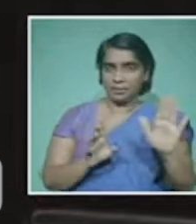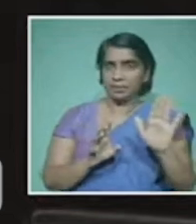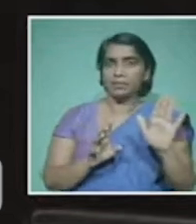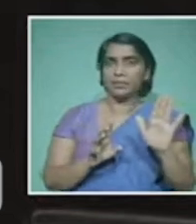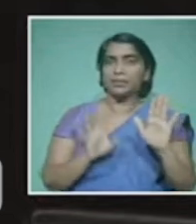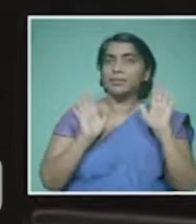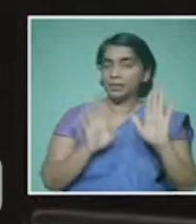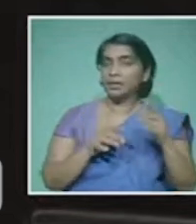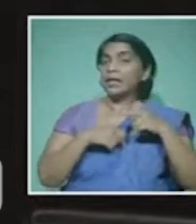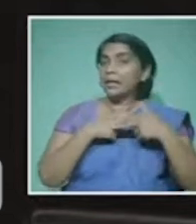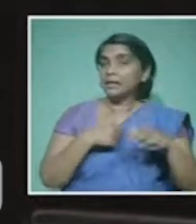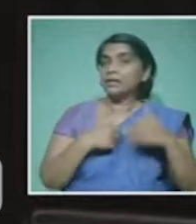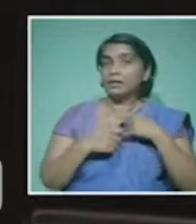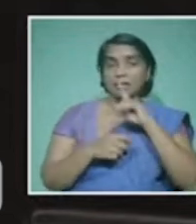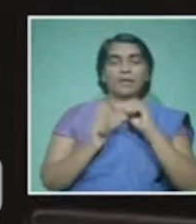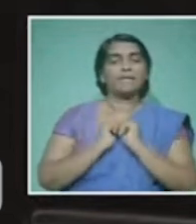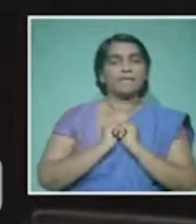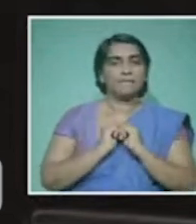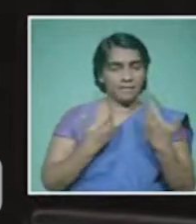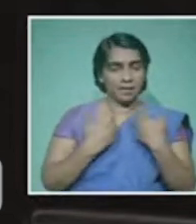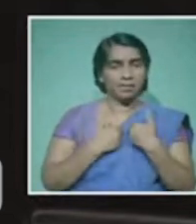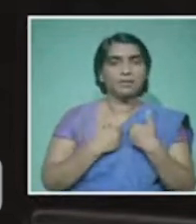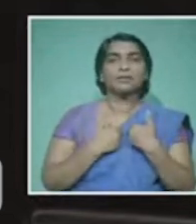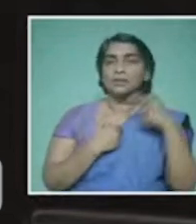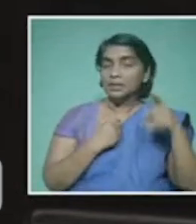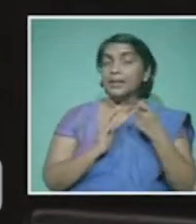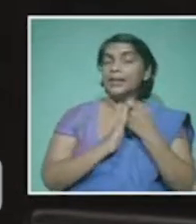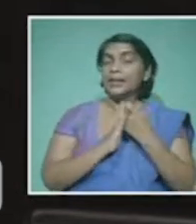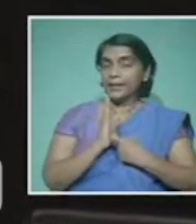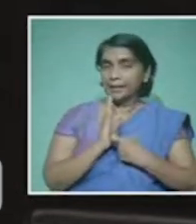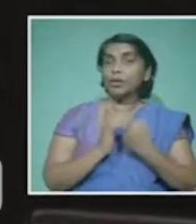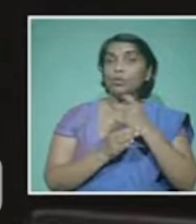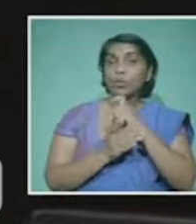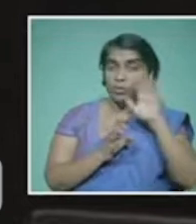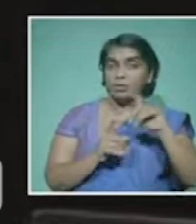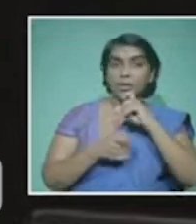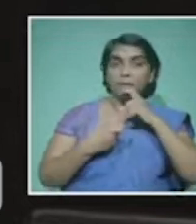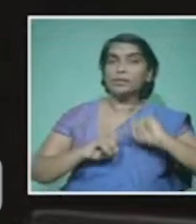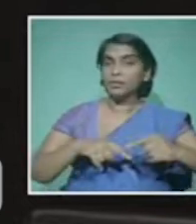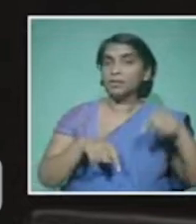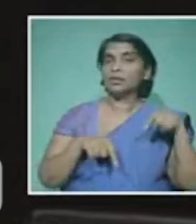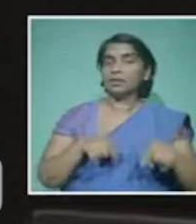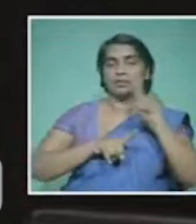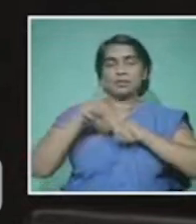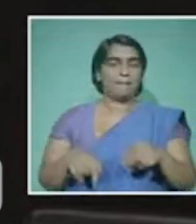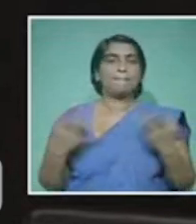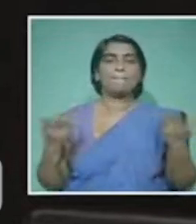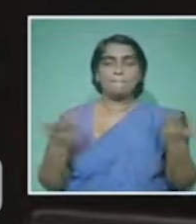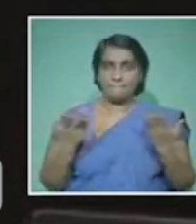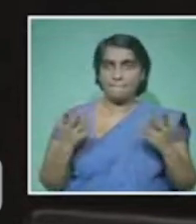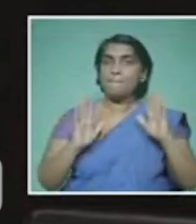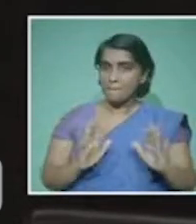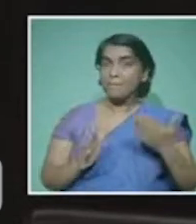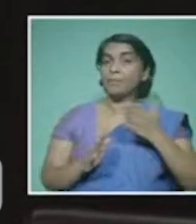நெஹே முகத ஹேதுவ மட்ட ஹிம கரண அவசியதாவியாக நெதி இருந்தா மே மேக நீதியாக தீனோ அதிகரணேக பவதியான நடுவாக மெதரதி கதா கரண பெரி இருந்தா